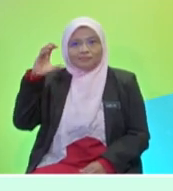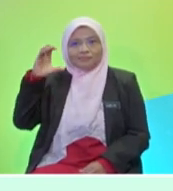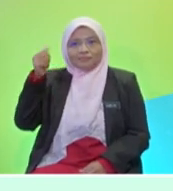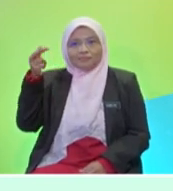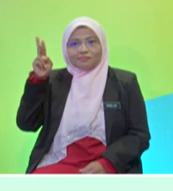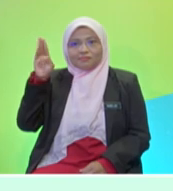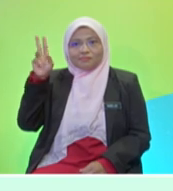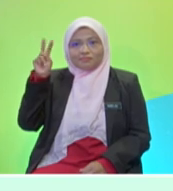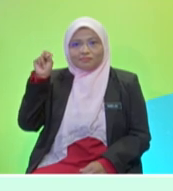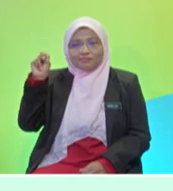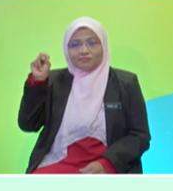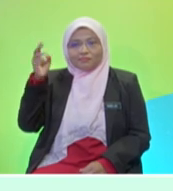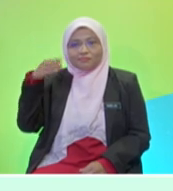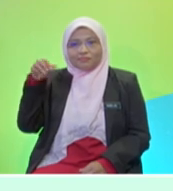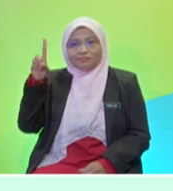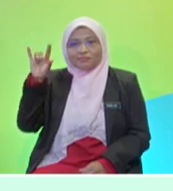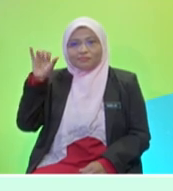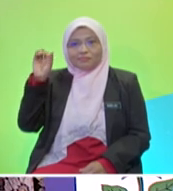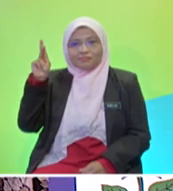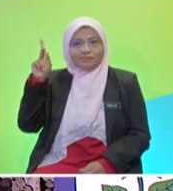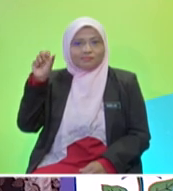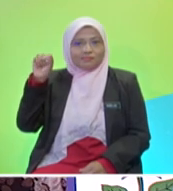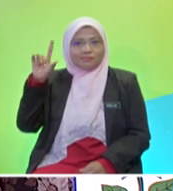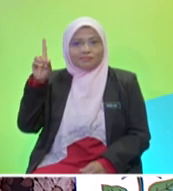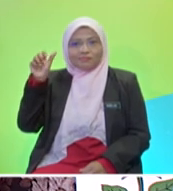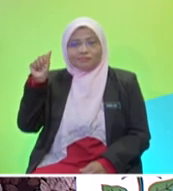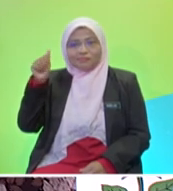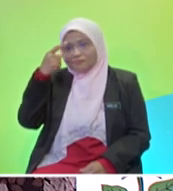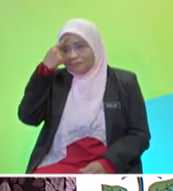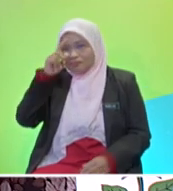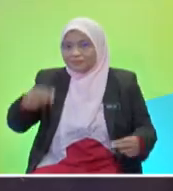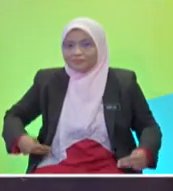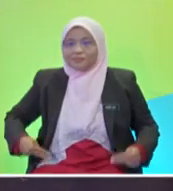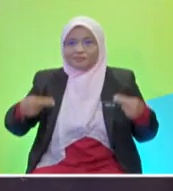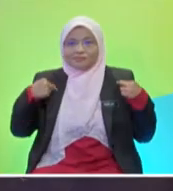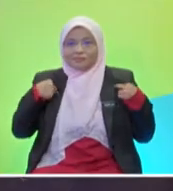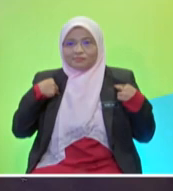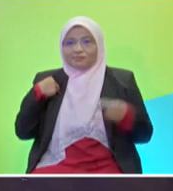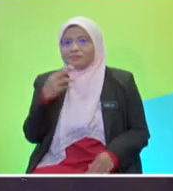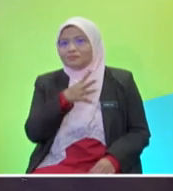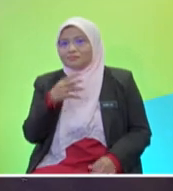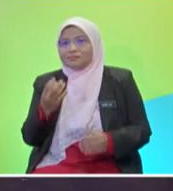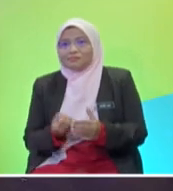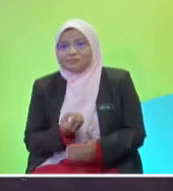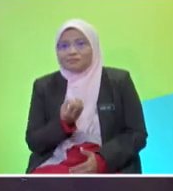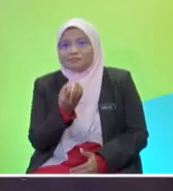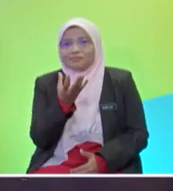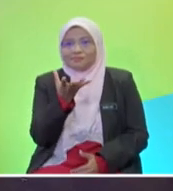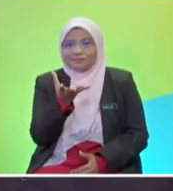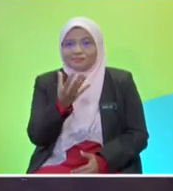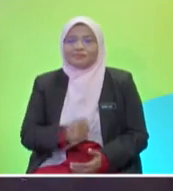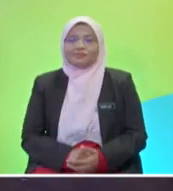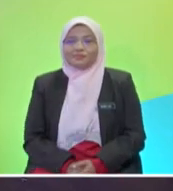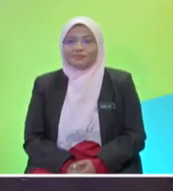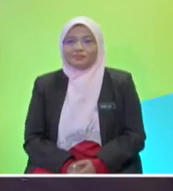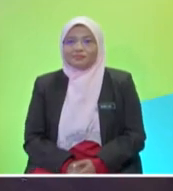terus hidup dan membesar. Ha, sekarang Mira dah tahu tak? Tahu, apa itu tumbuhan? Yeah. Ha, jom kita kena pasti